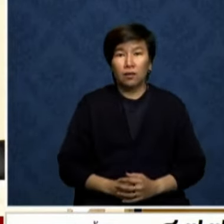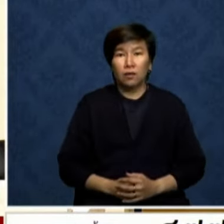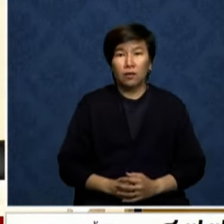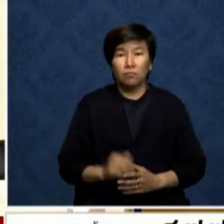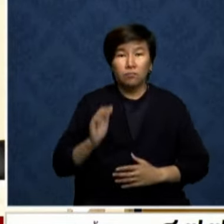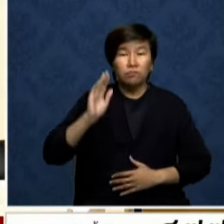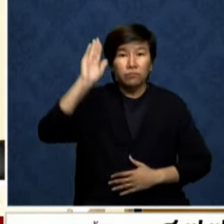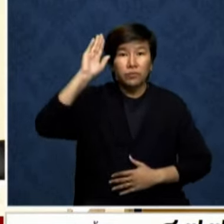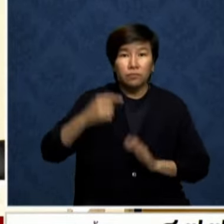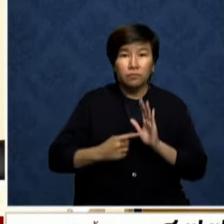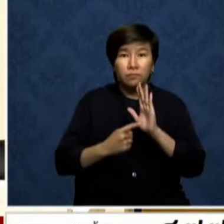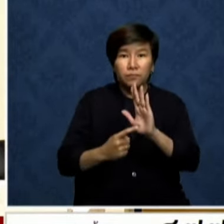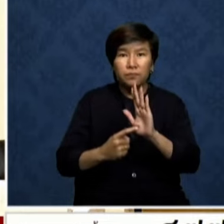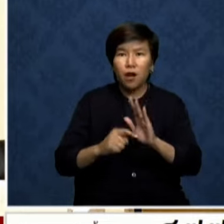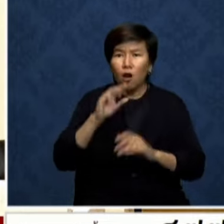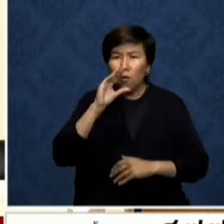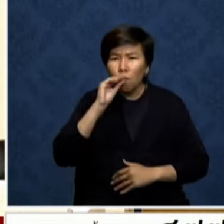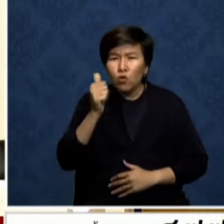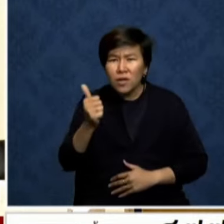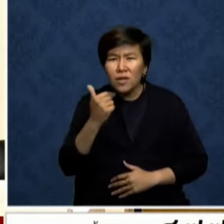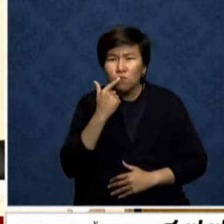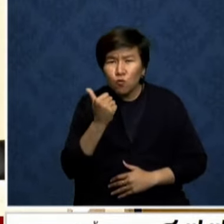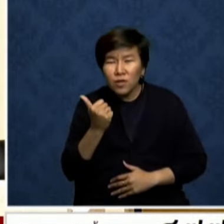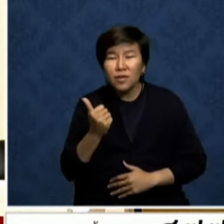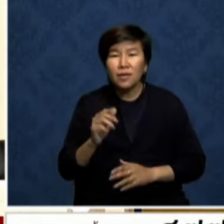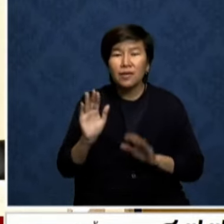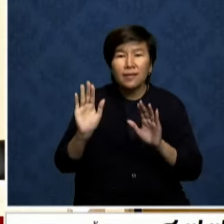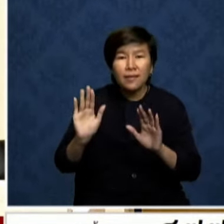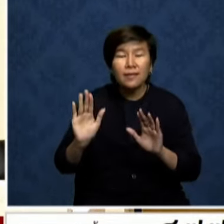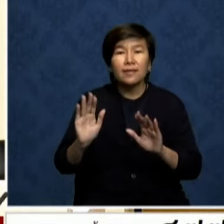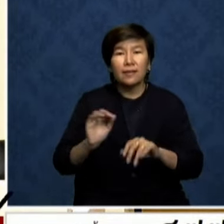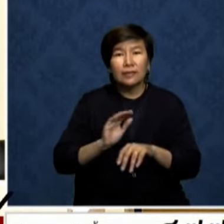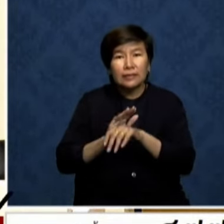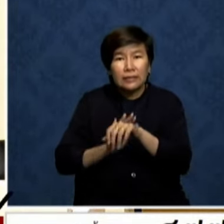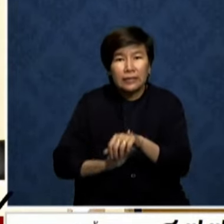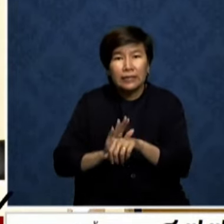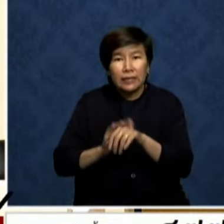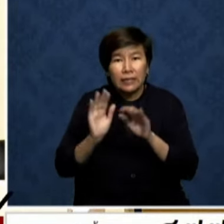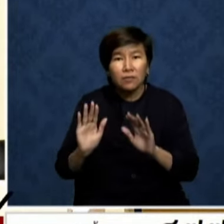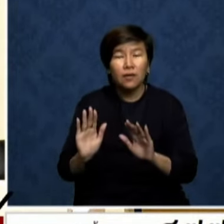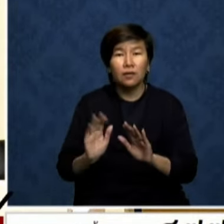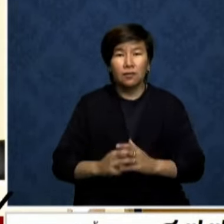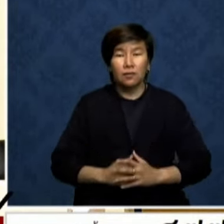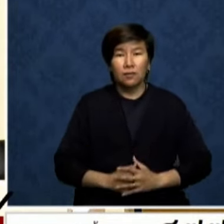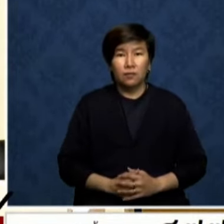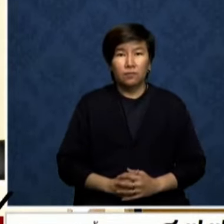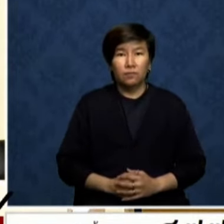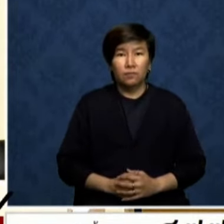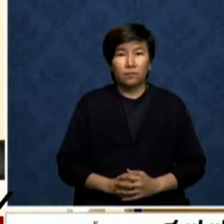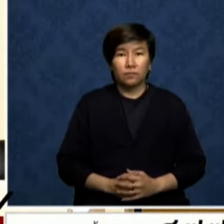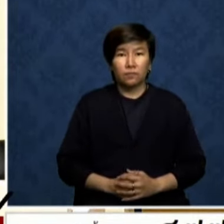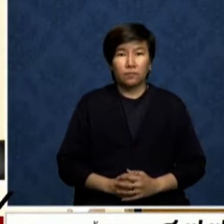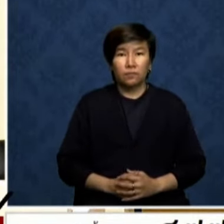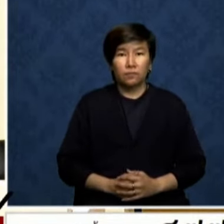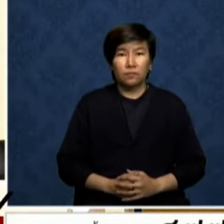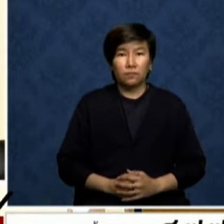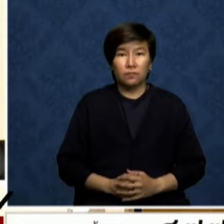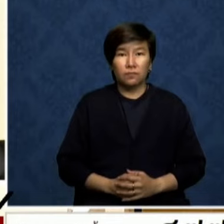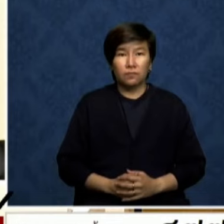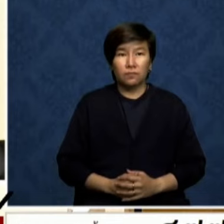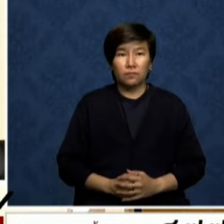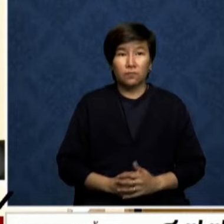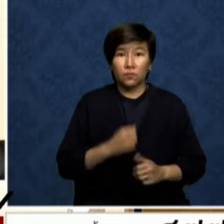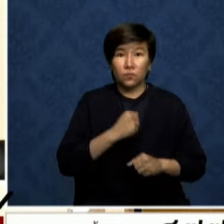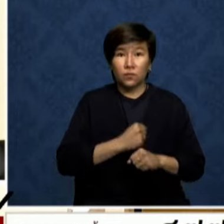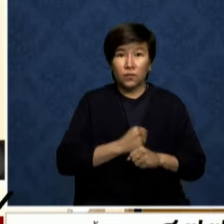ี้คุยกดีๆว่าเอา ถ้อยท้อยอาศัยนะครับก็ขอให้เดมเิน